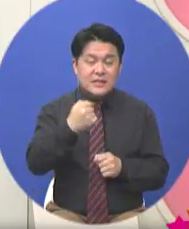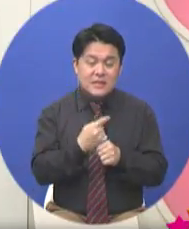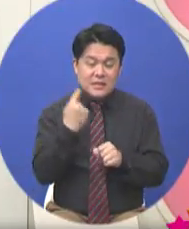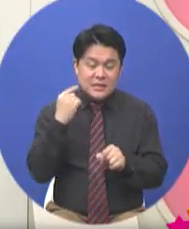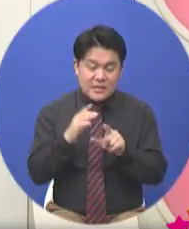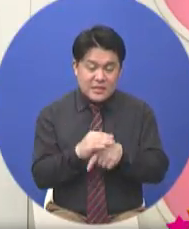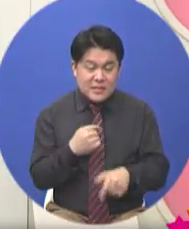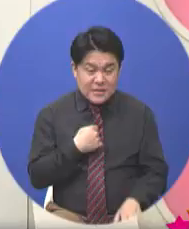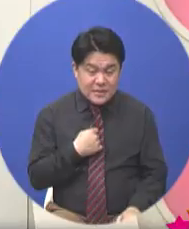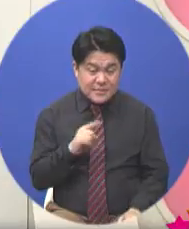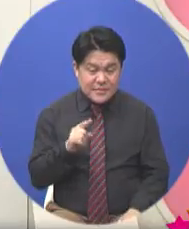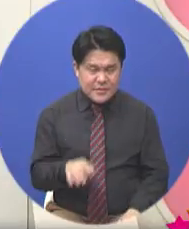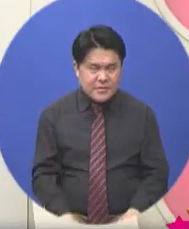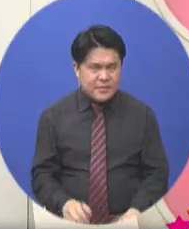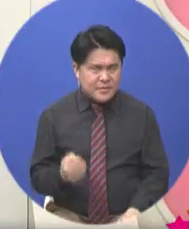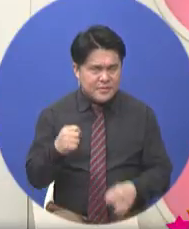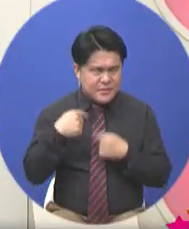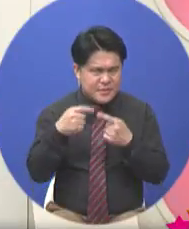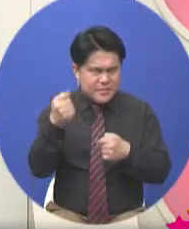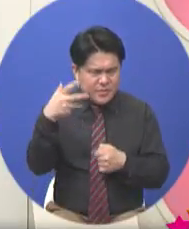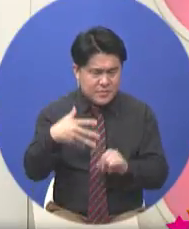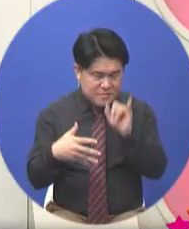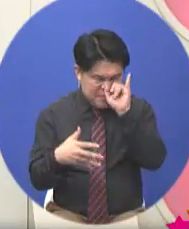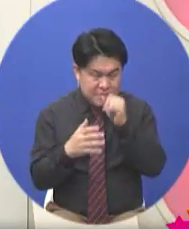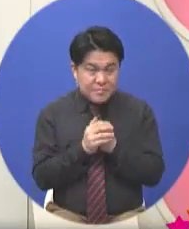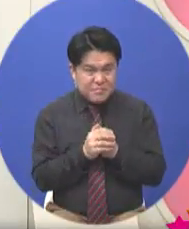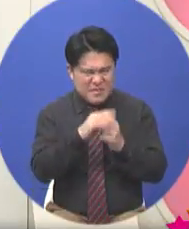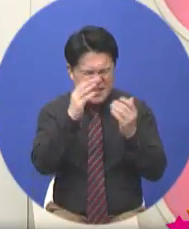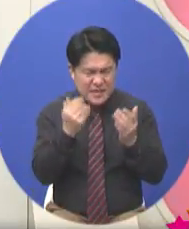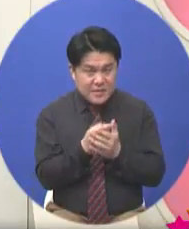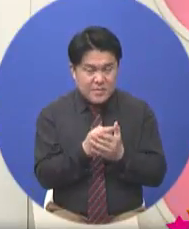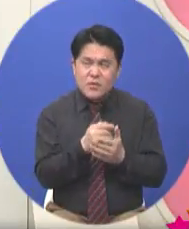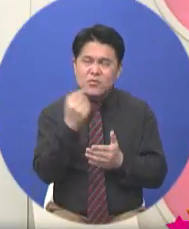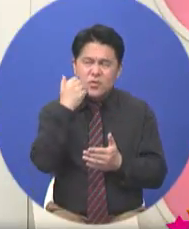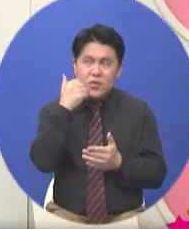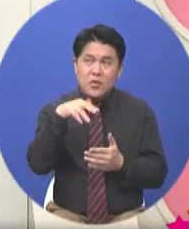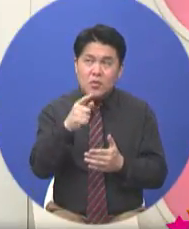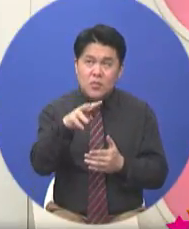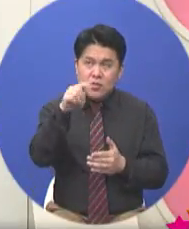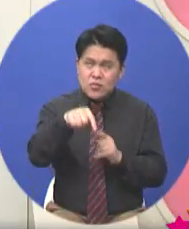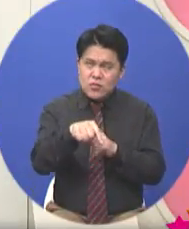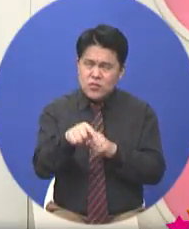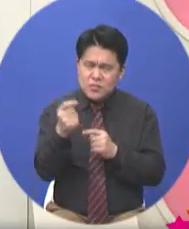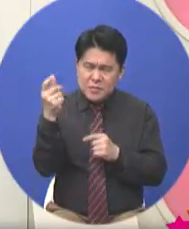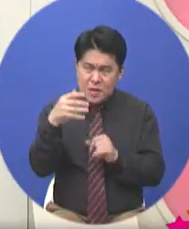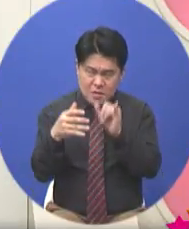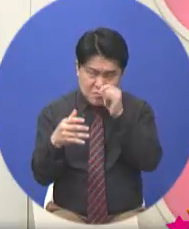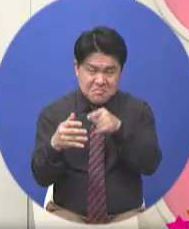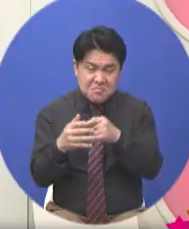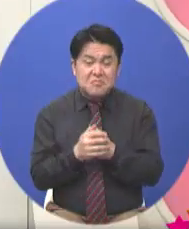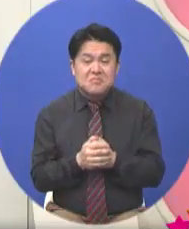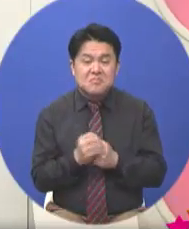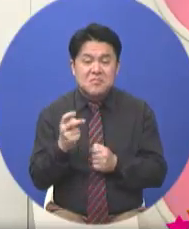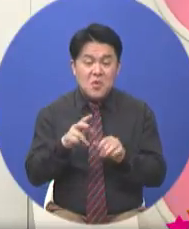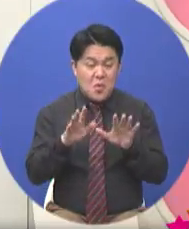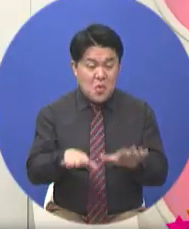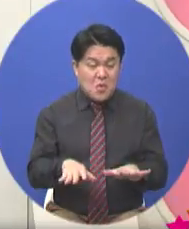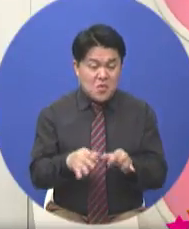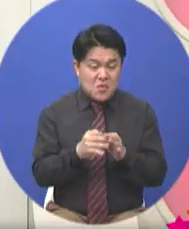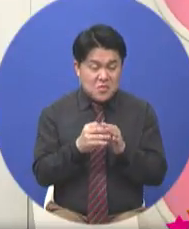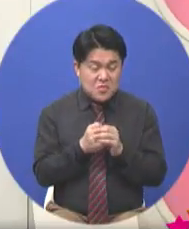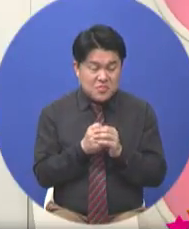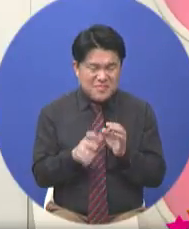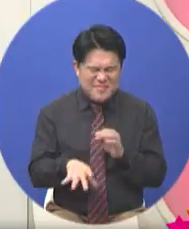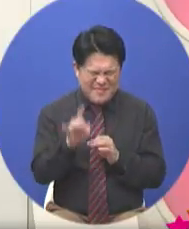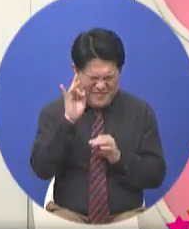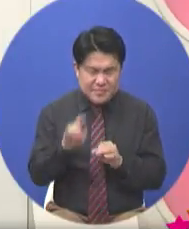작년에 한 몇 번 했었거든요. 네. 선생님하고도 네. 몇 번 했고. 네. 올해는